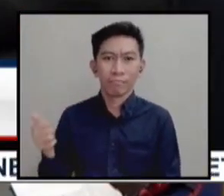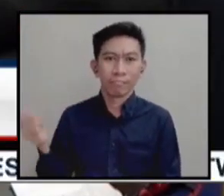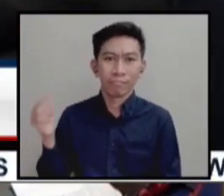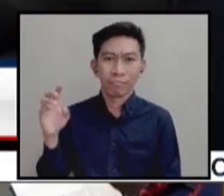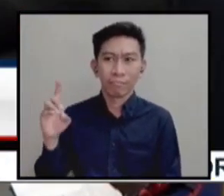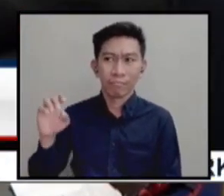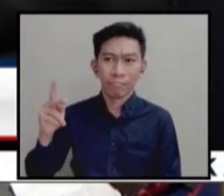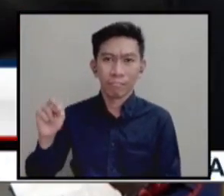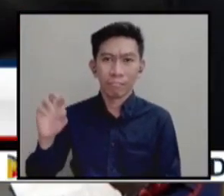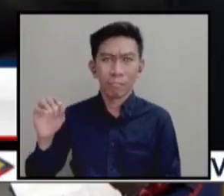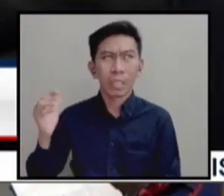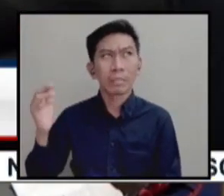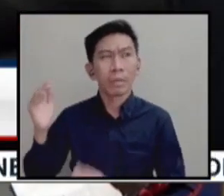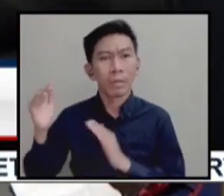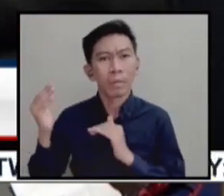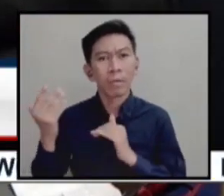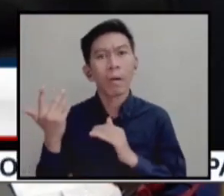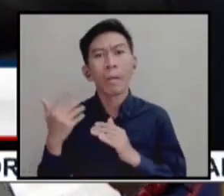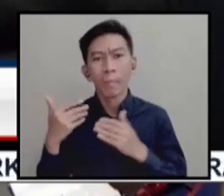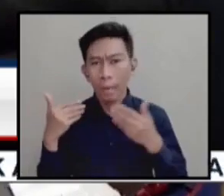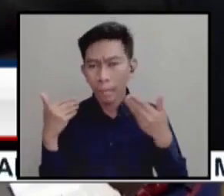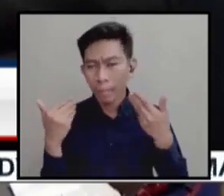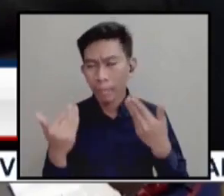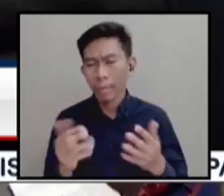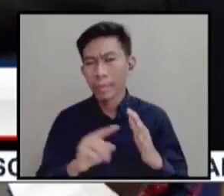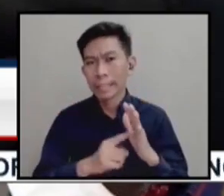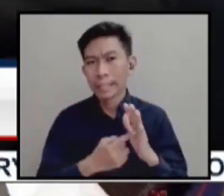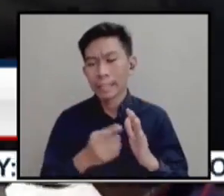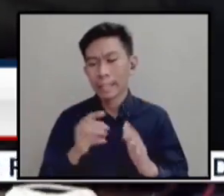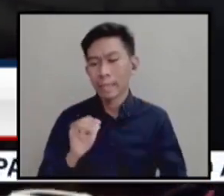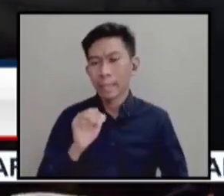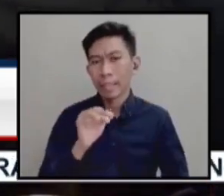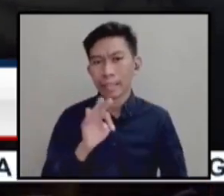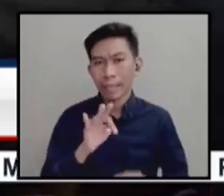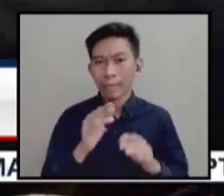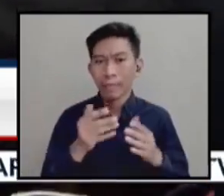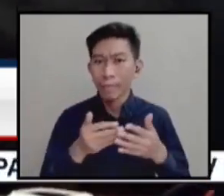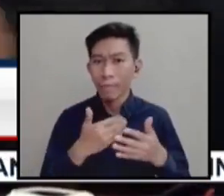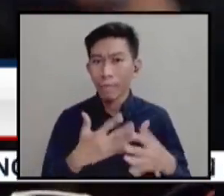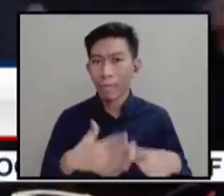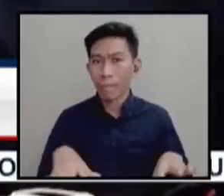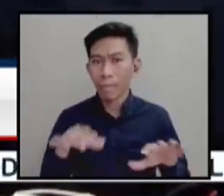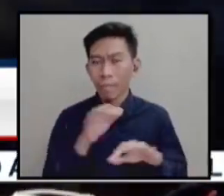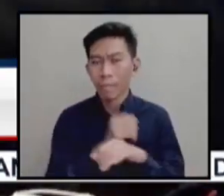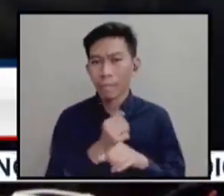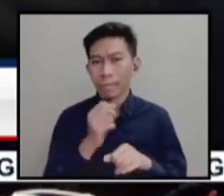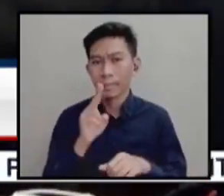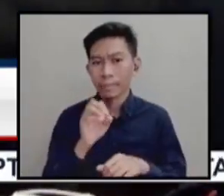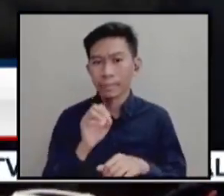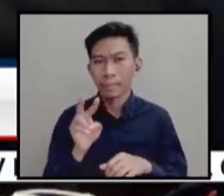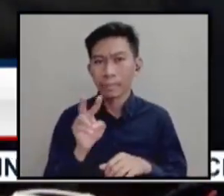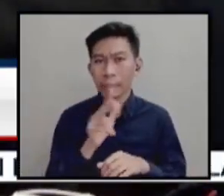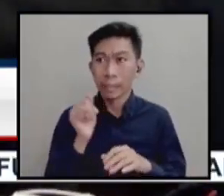bago matapos ang taon, oras na malagdaan ang panukalang batas bago ang SONA ng Pangulo sa July 24.